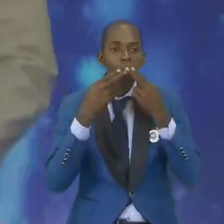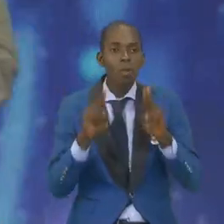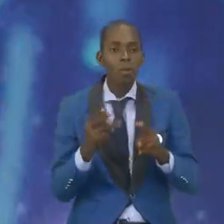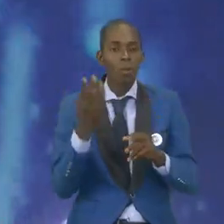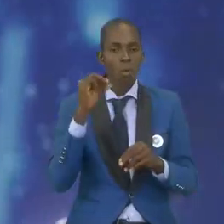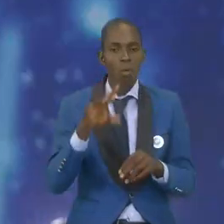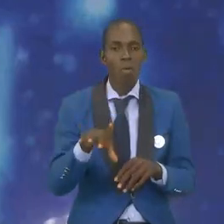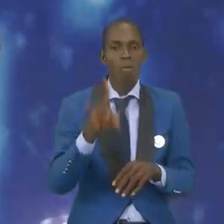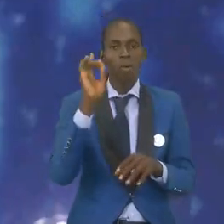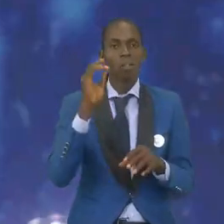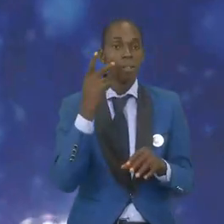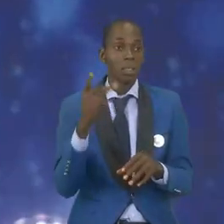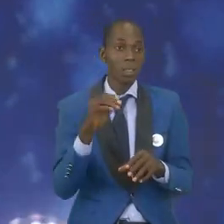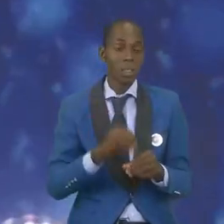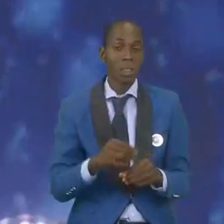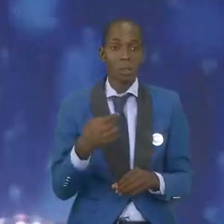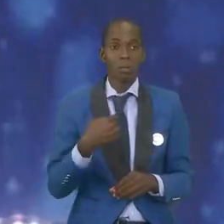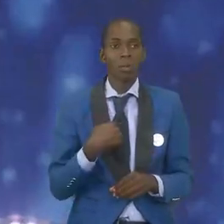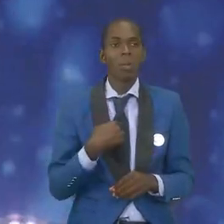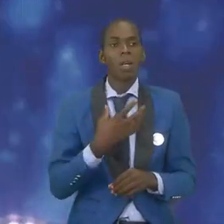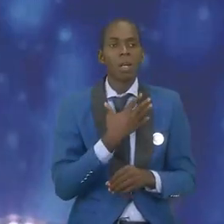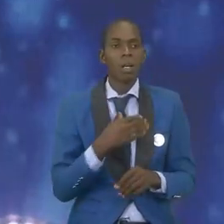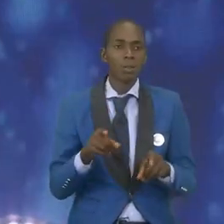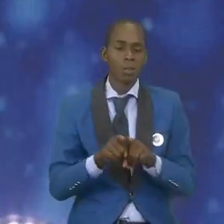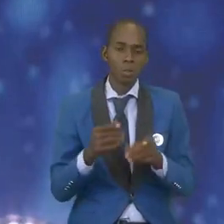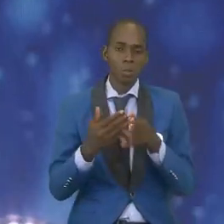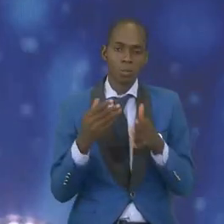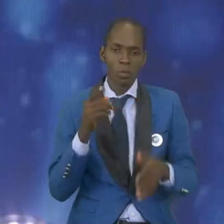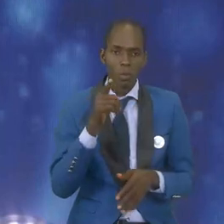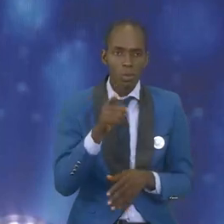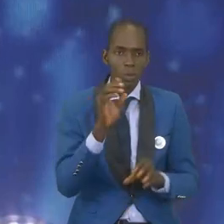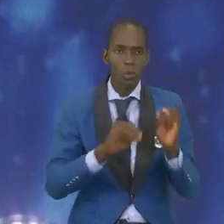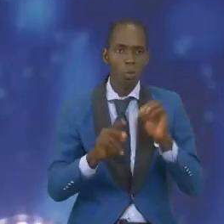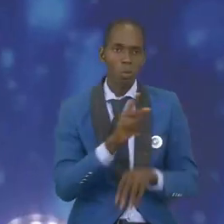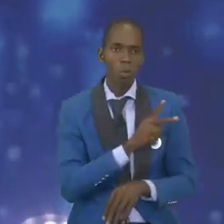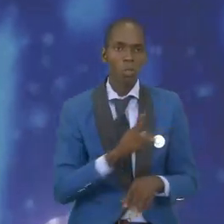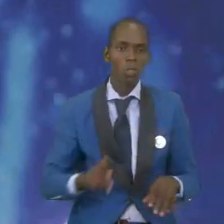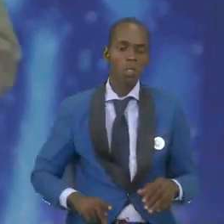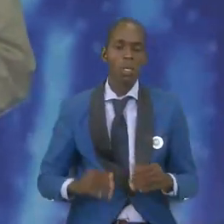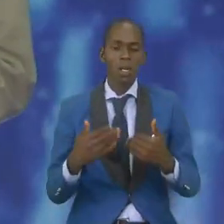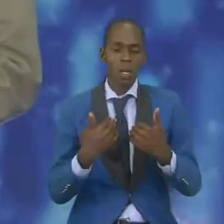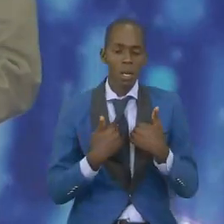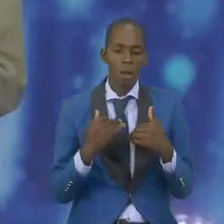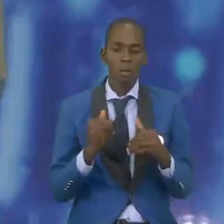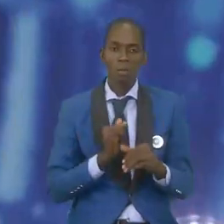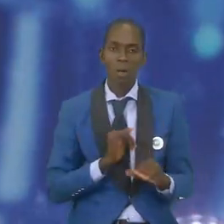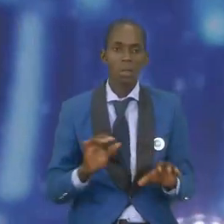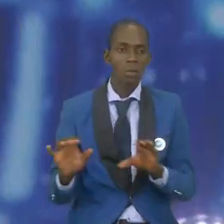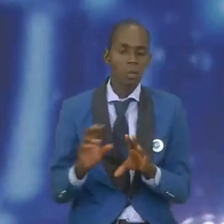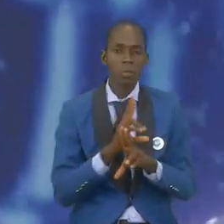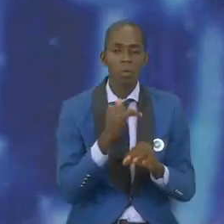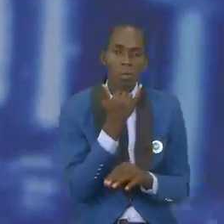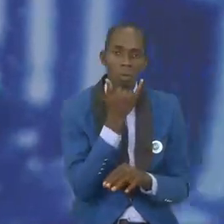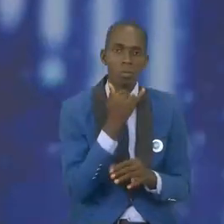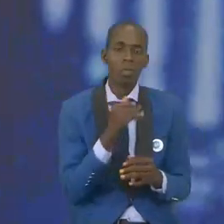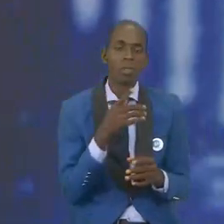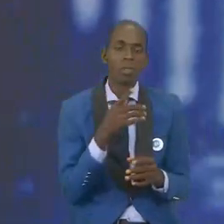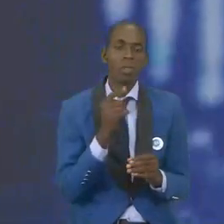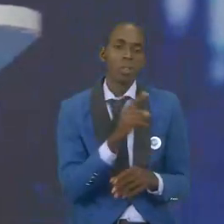Parce que j'ai été trouvé innocent devant lui et devant toi non plus, ô roi, je n'ai rien fait